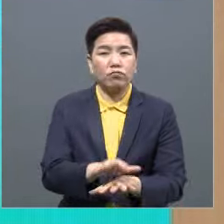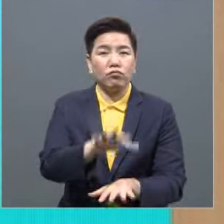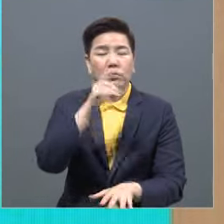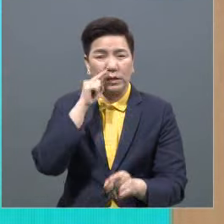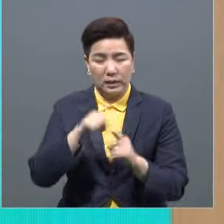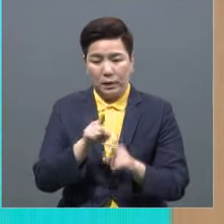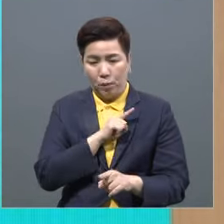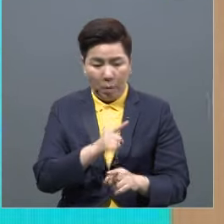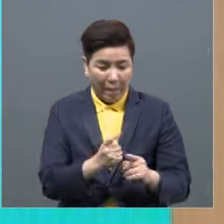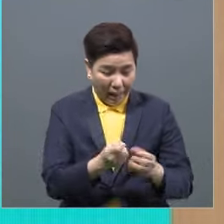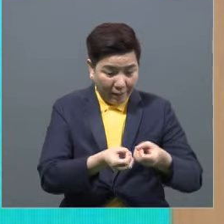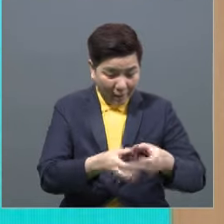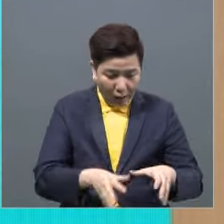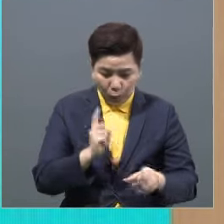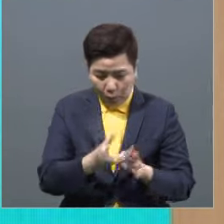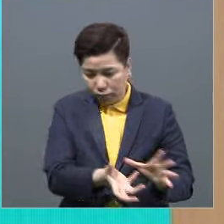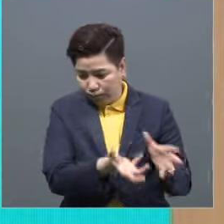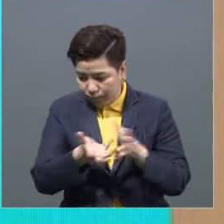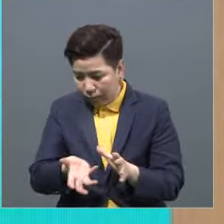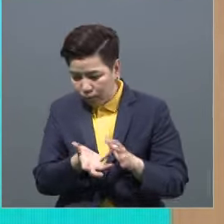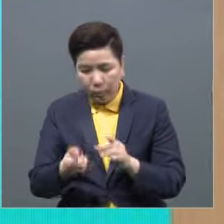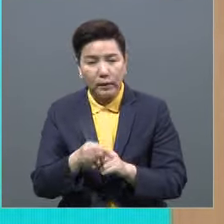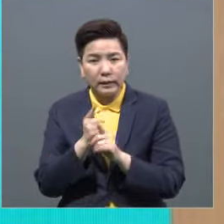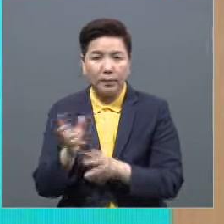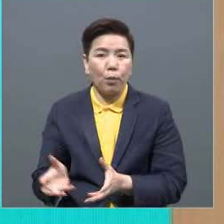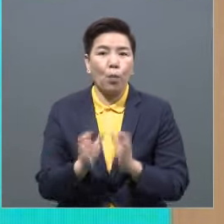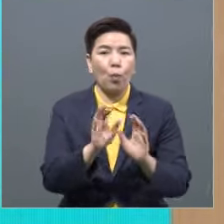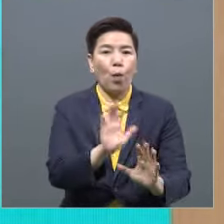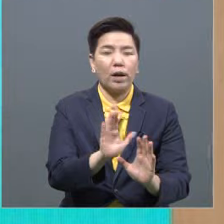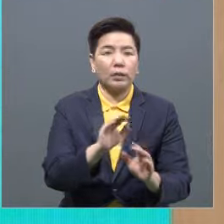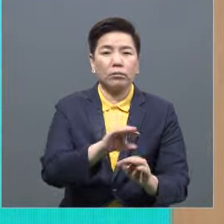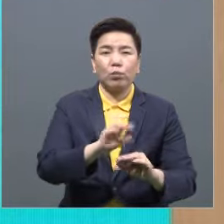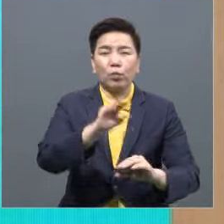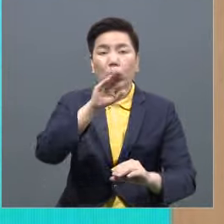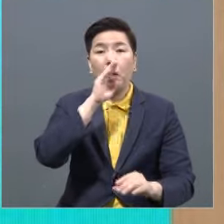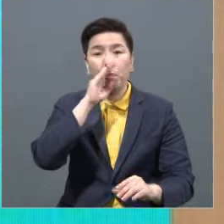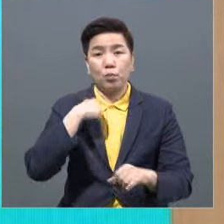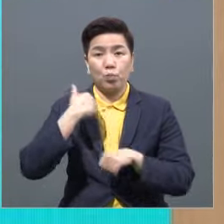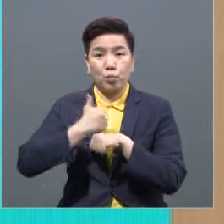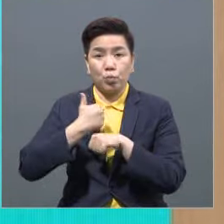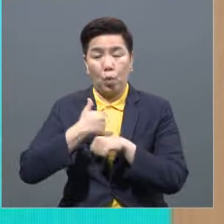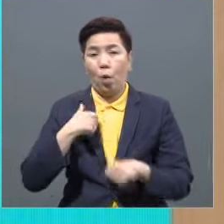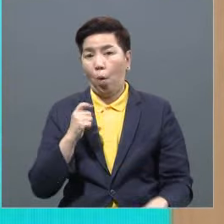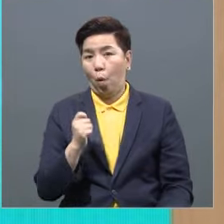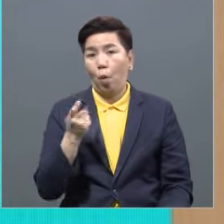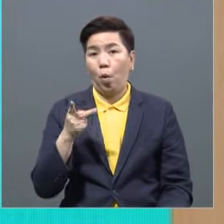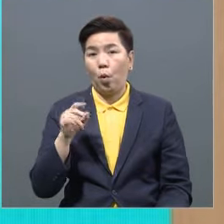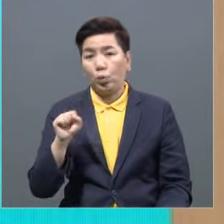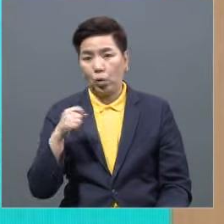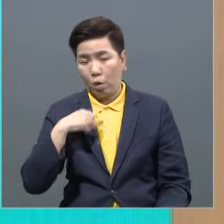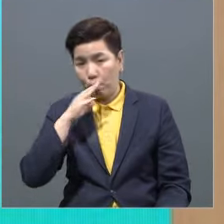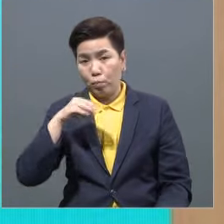าที่ตรงนี้รับผิดชอบปริมาณข้าวที่เก็บในคลังถ้าหัวหน้าคลังอกสที่ดูแลอ